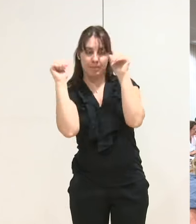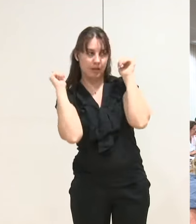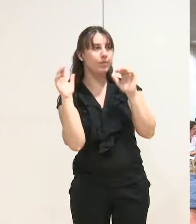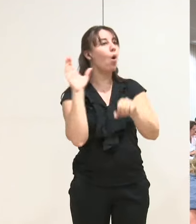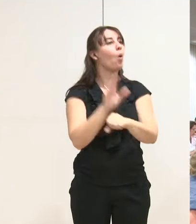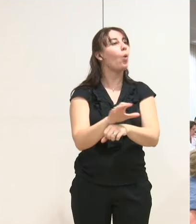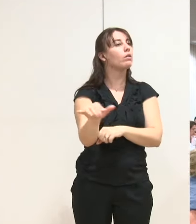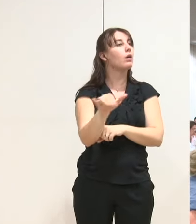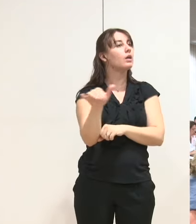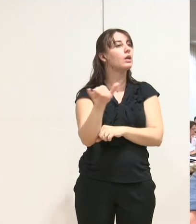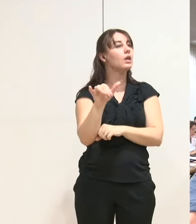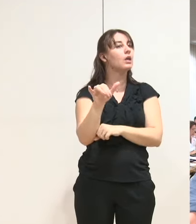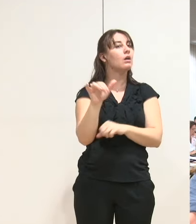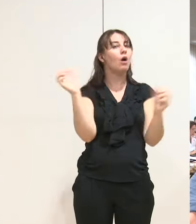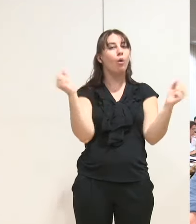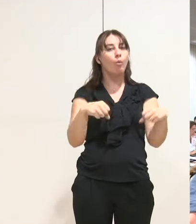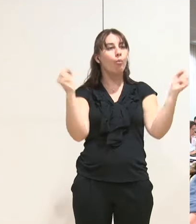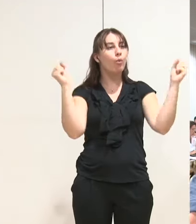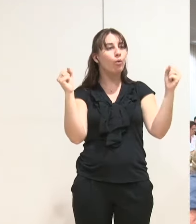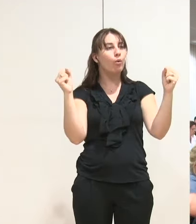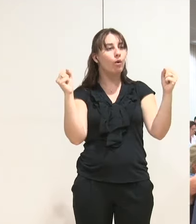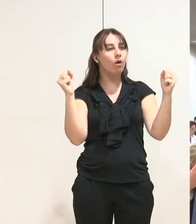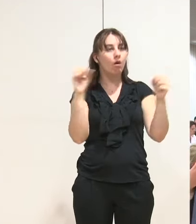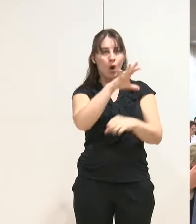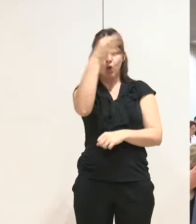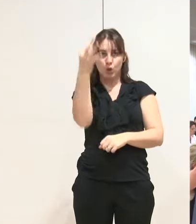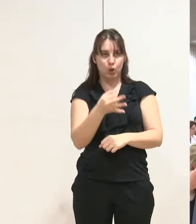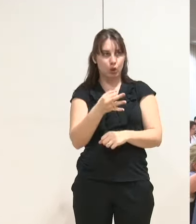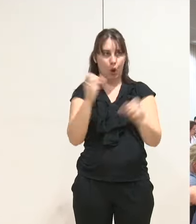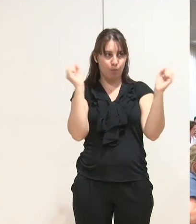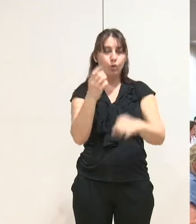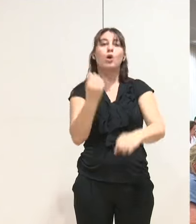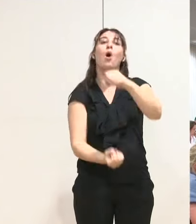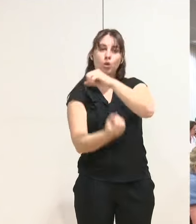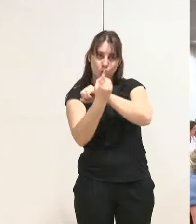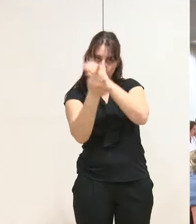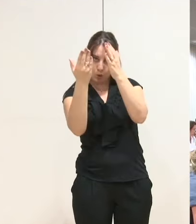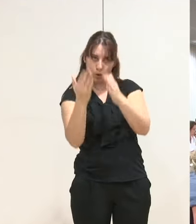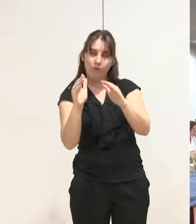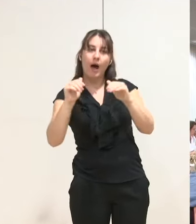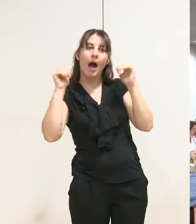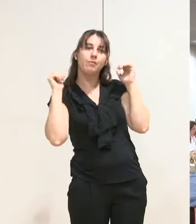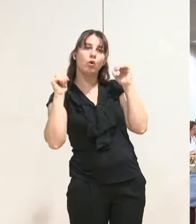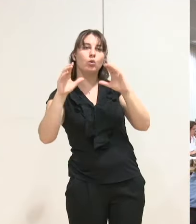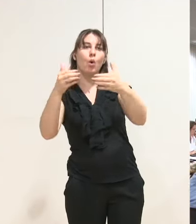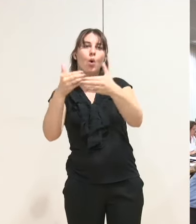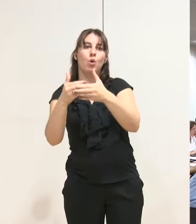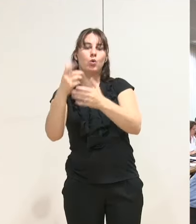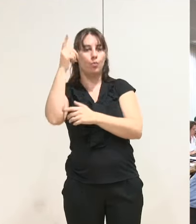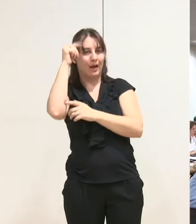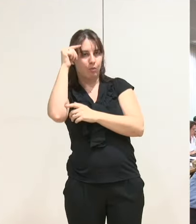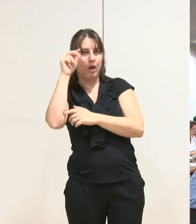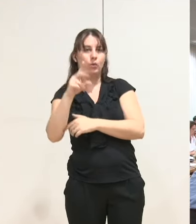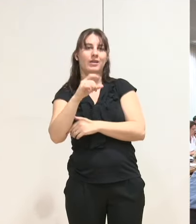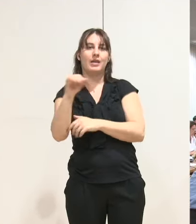contre qui vote pour donc unanimité exceptter donc une abstention du groupe républicain